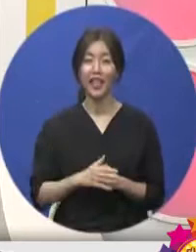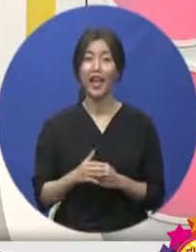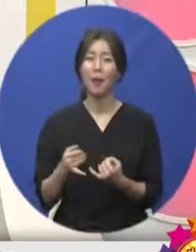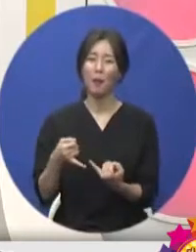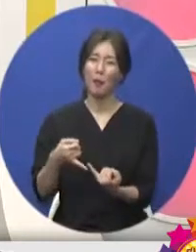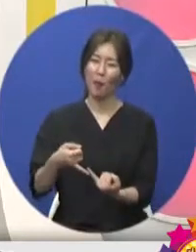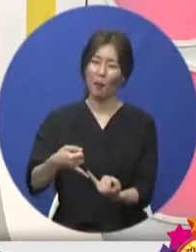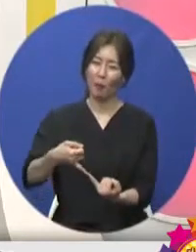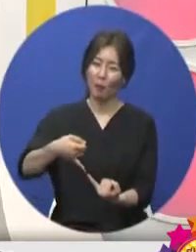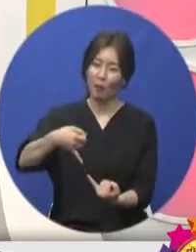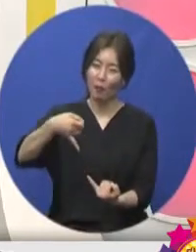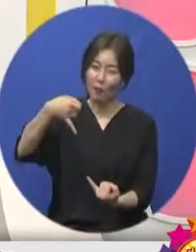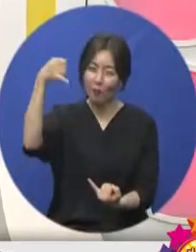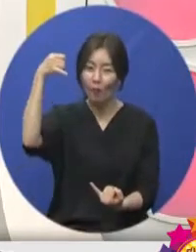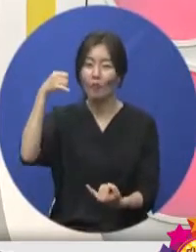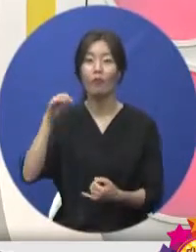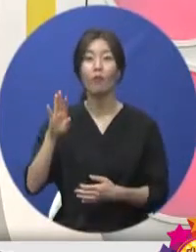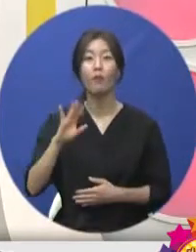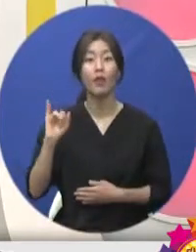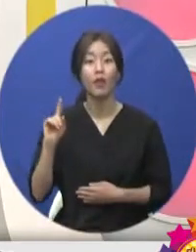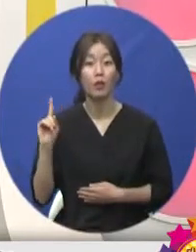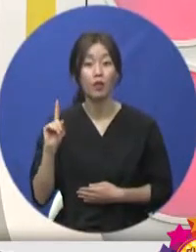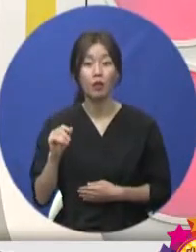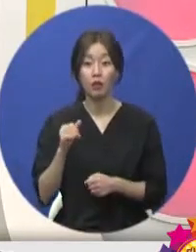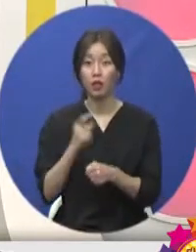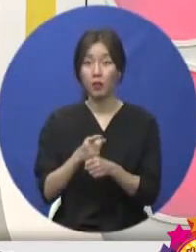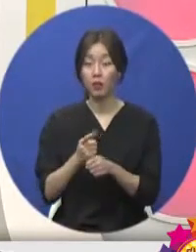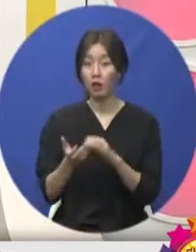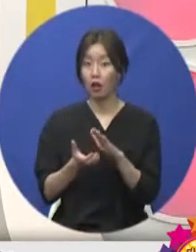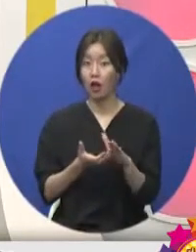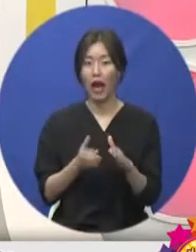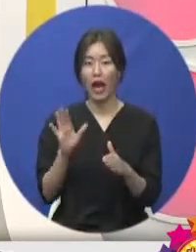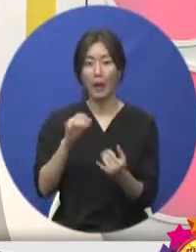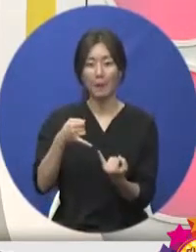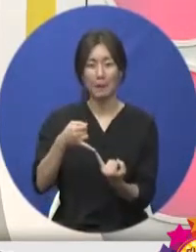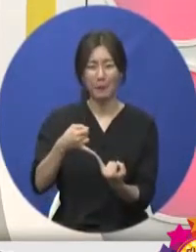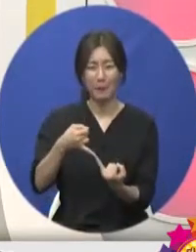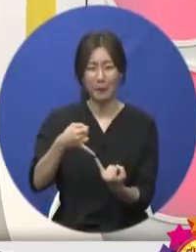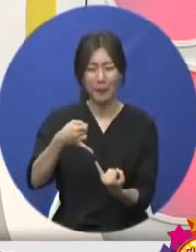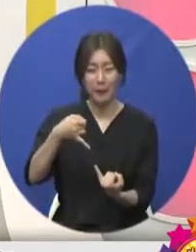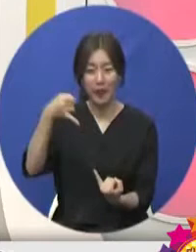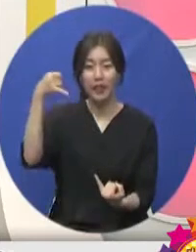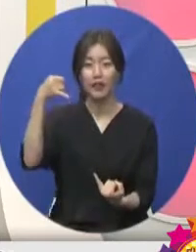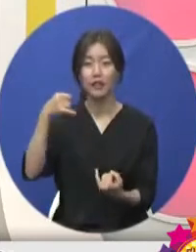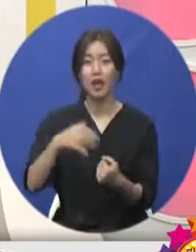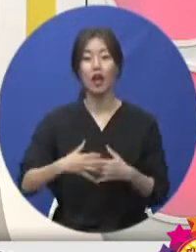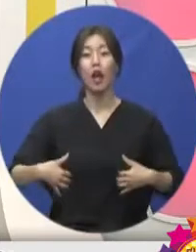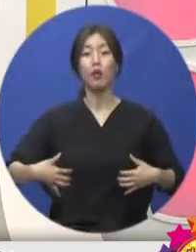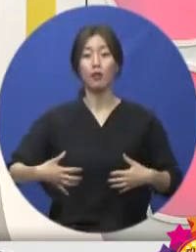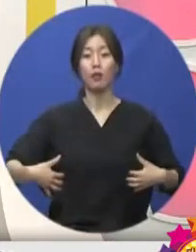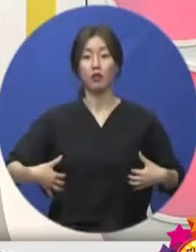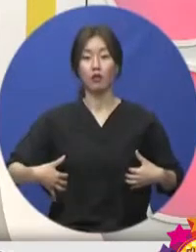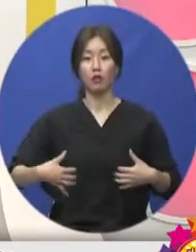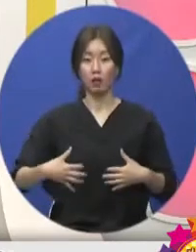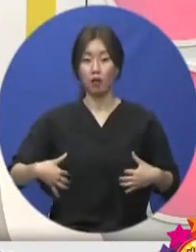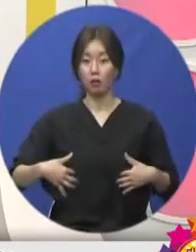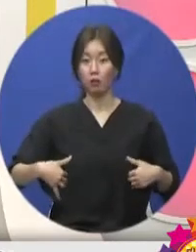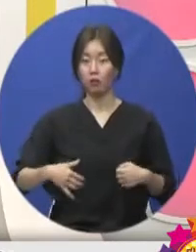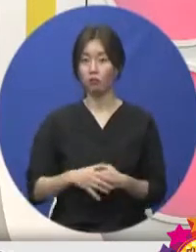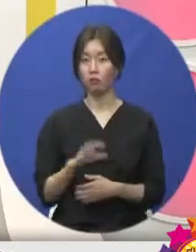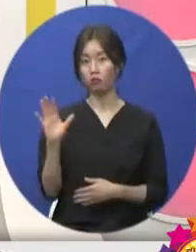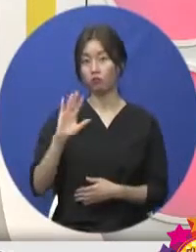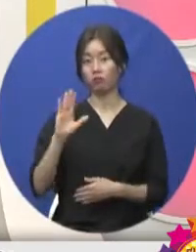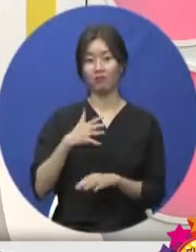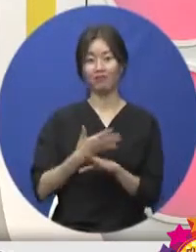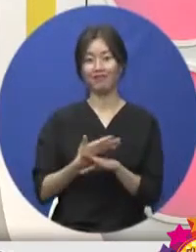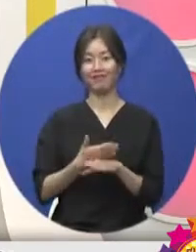마른 왕비는 무슨 비요? 아까 했는 것 같아. 바짝 마른 왕비. 바짝 마른 갈비 왕비야. 갈비 그게 갈비 아니었어요?